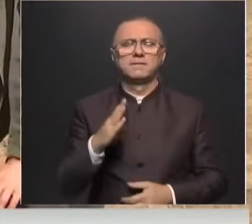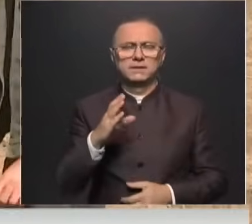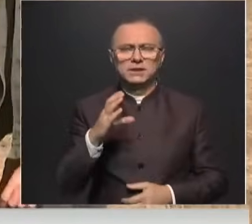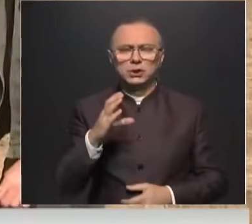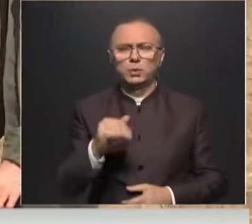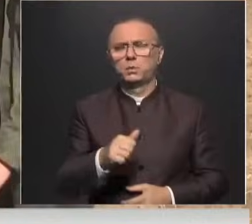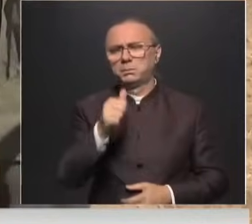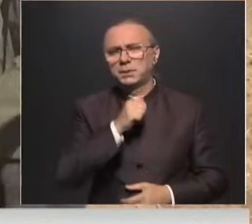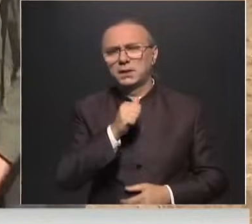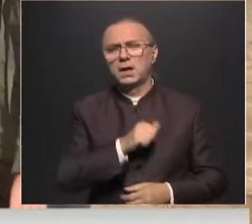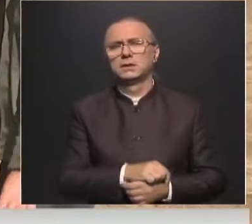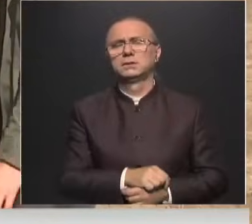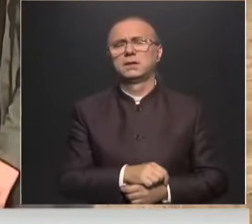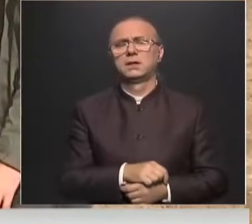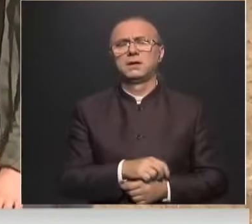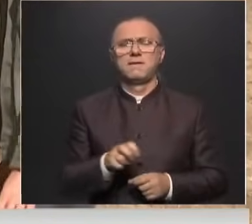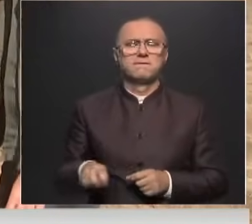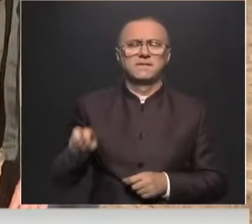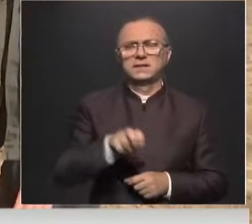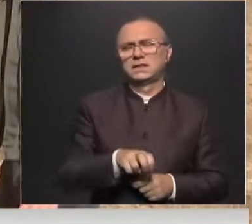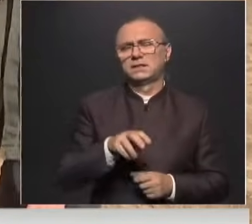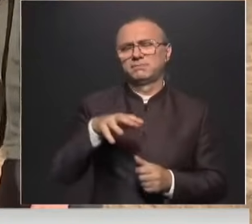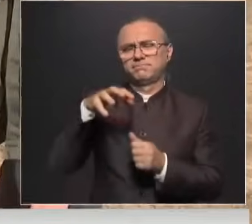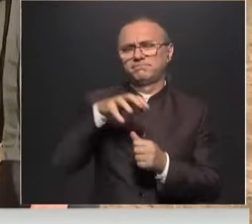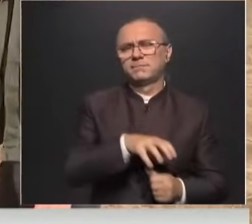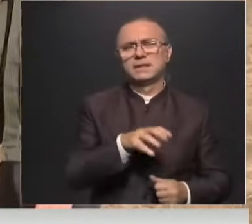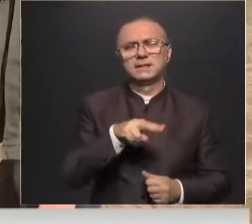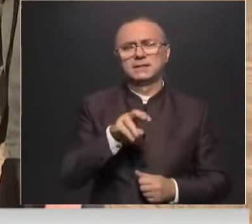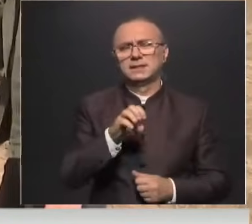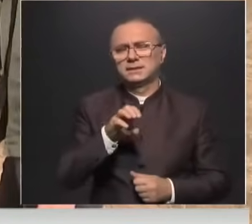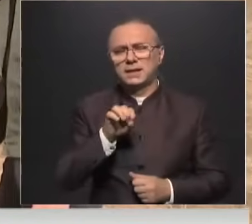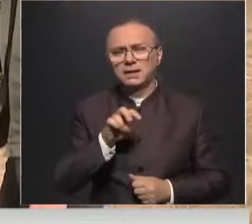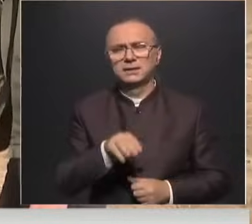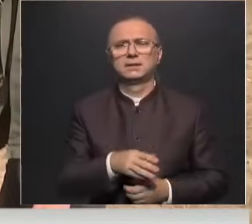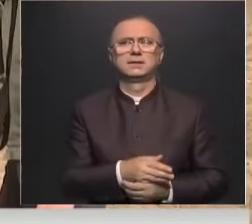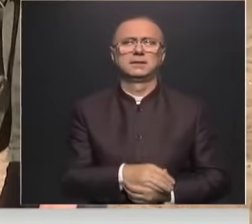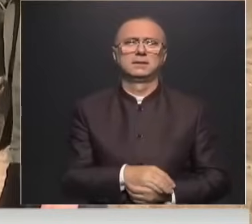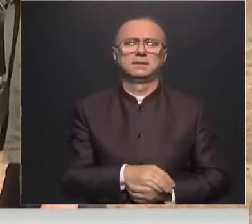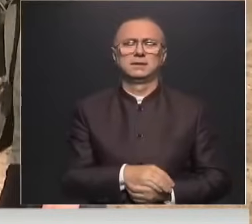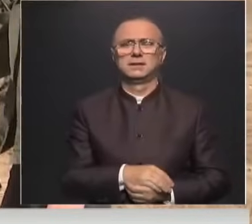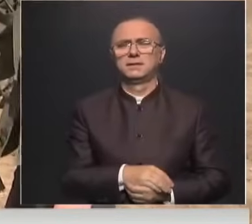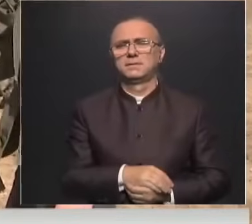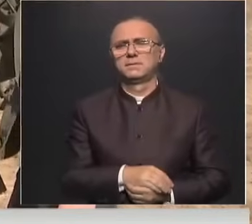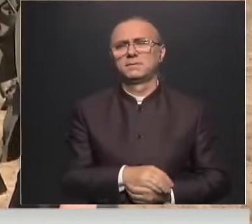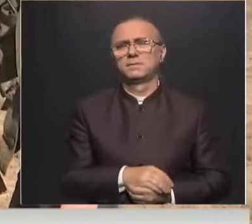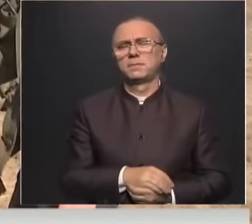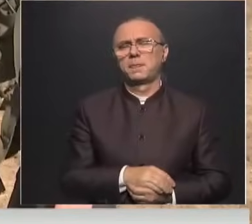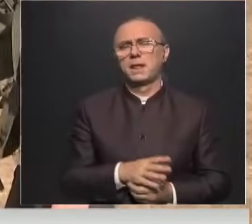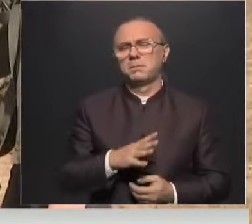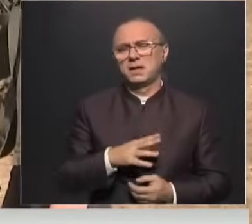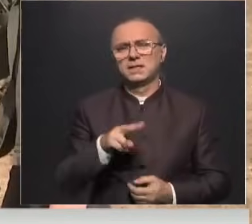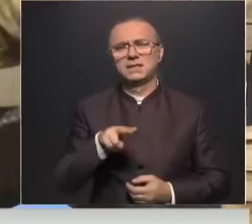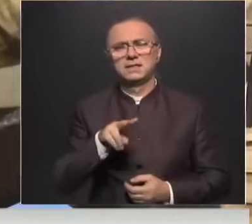предпринимали попытки высадить десант. Да, попытки были неоднократные, но все диверсионные группы